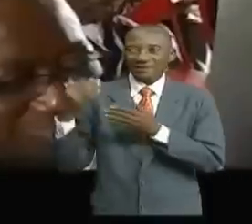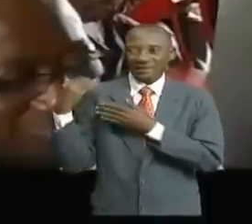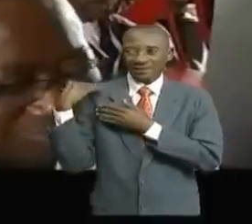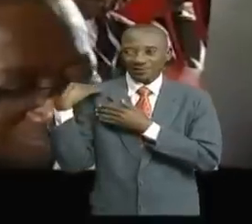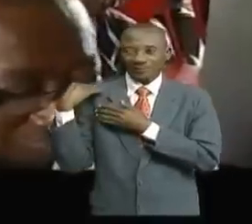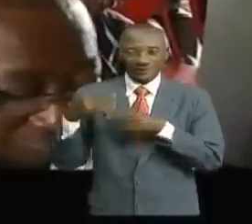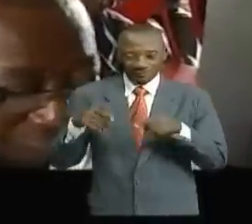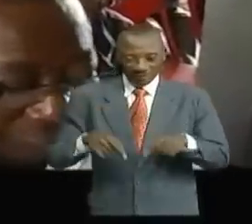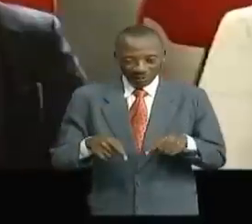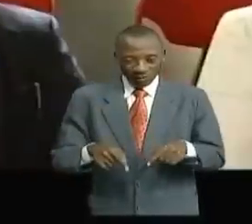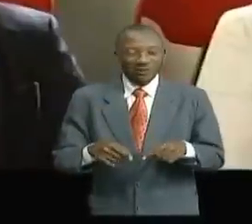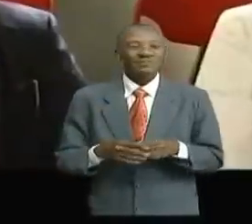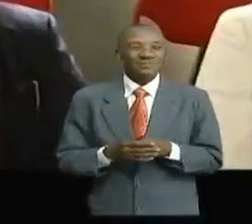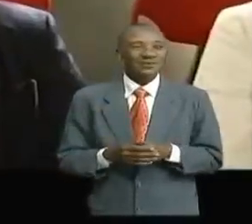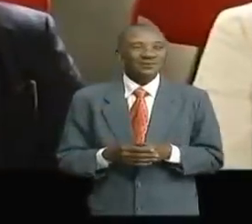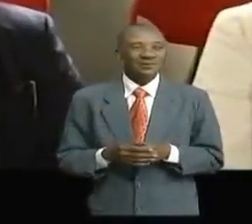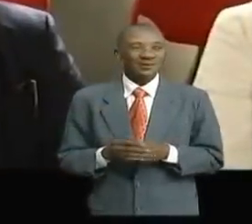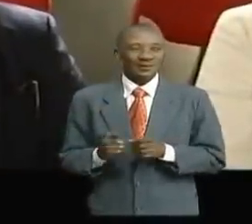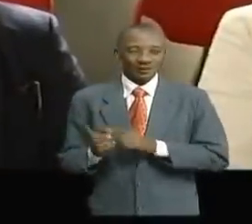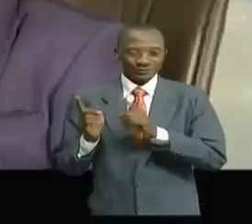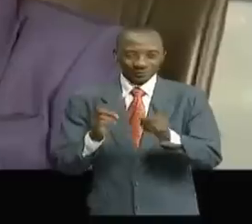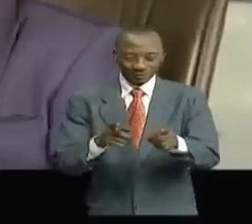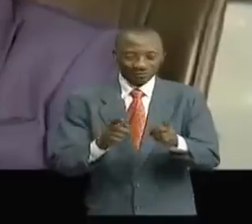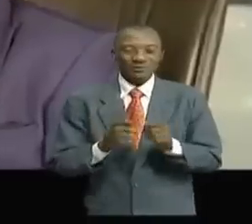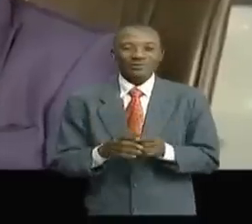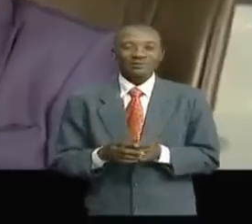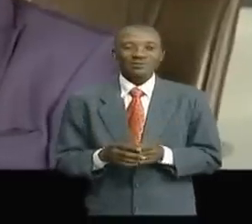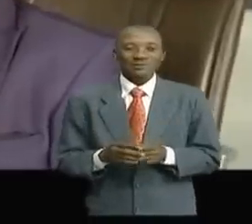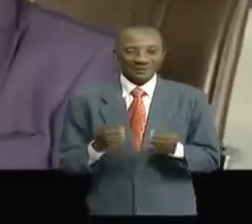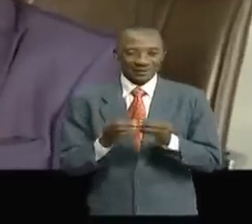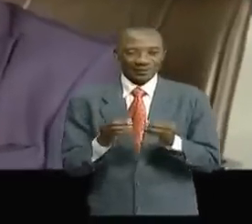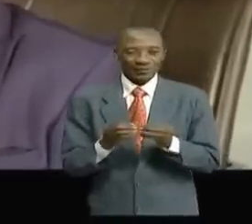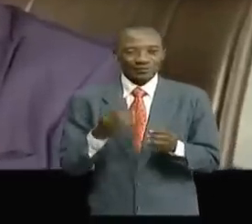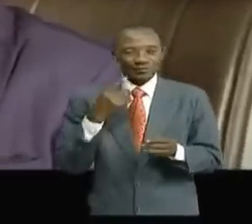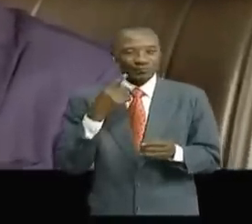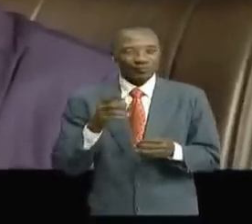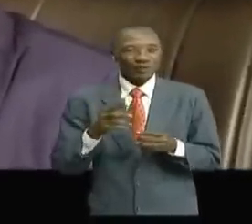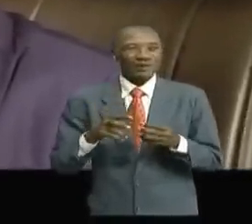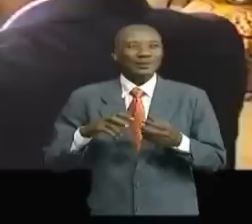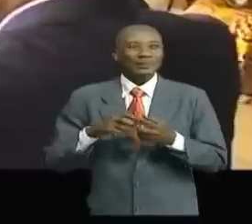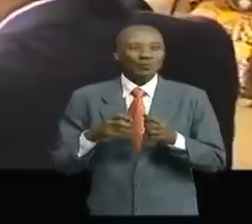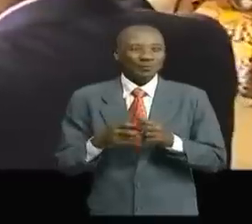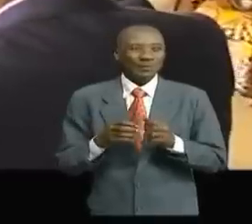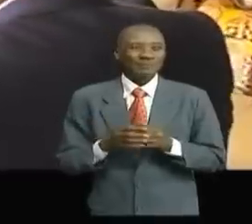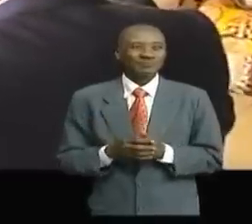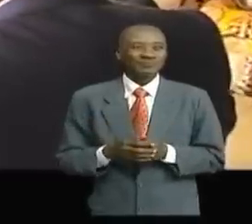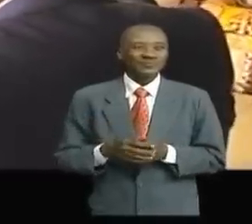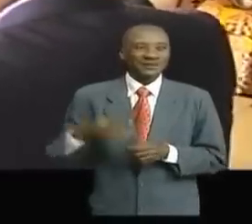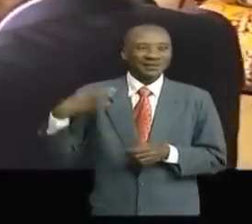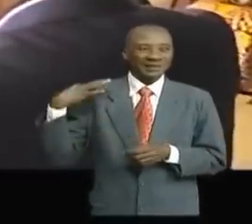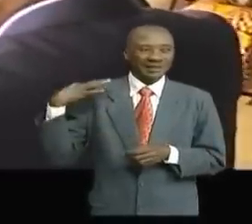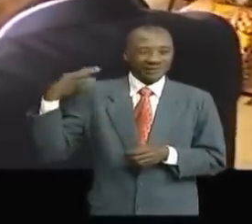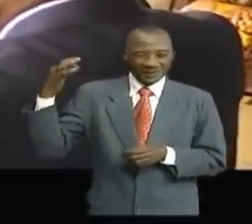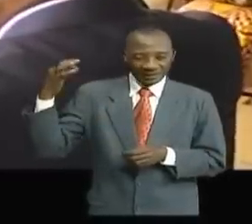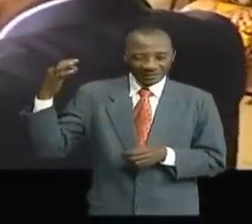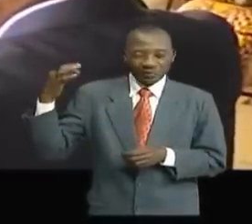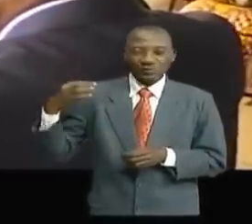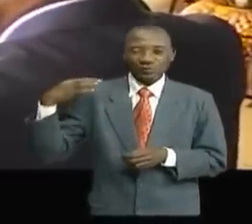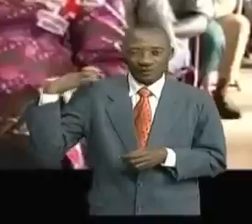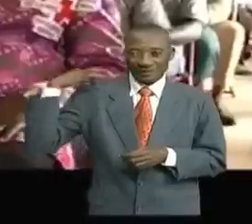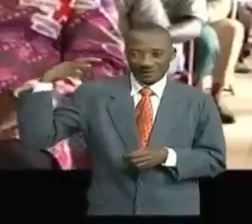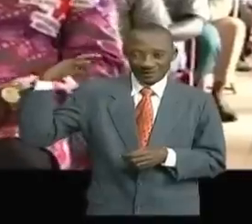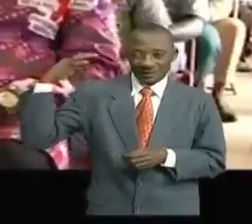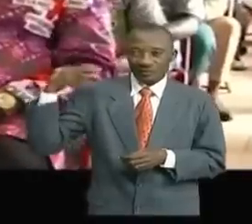gradués et 98 licenciés. Parmi les défis majeurs de 2023 figure l'amélioration de la qualité d'enseignement conformément au système